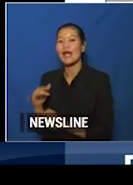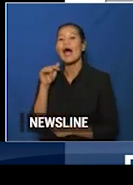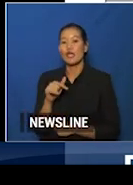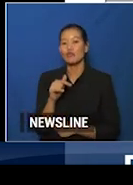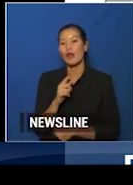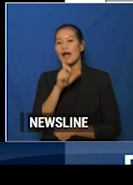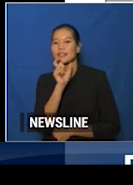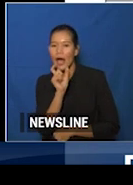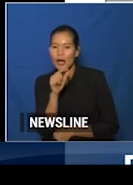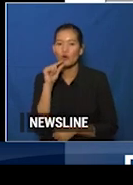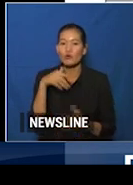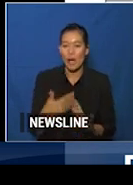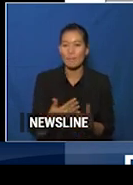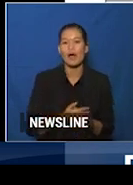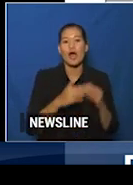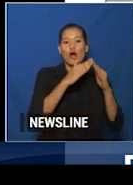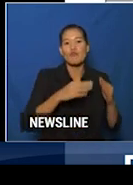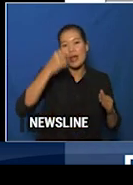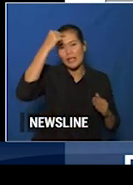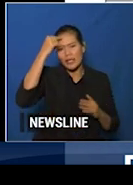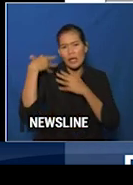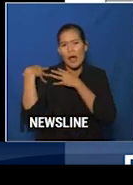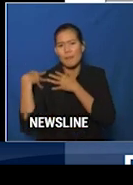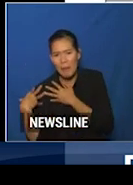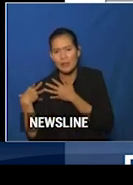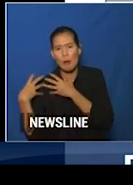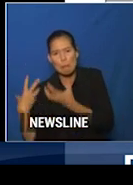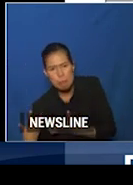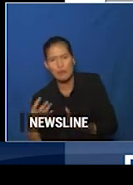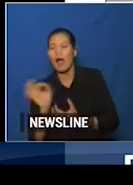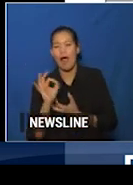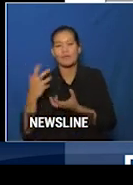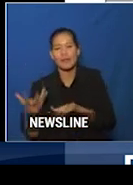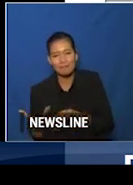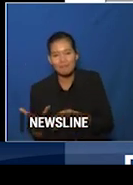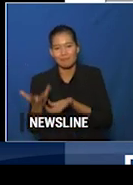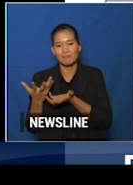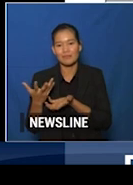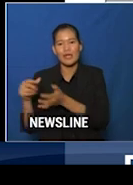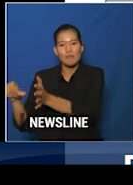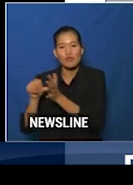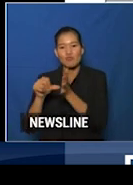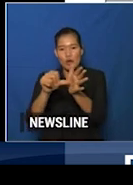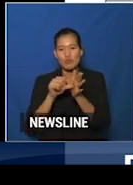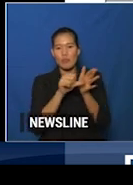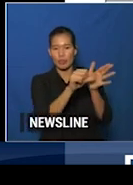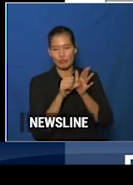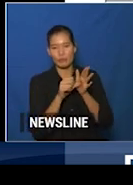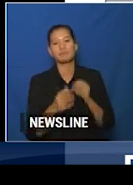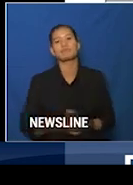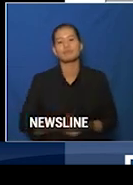mengurangi beban kapasitas Rumah Sakit manakala kemudian ditemukan kasus yang membutuhkan perawatan dan positif